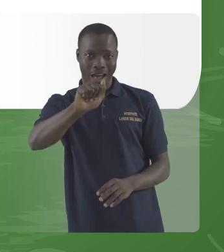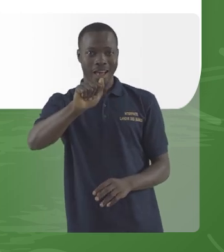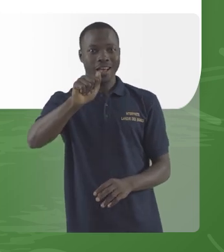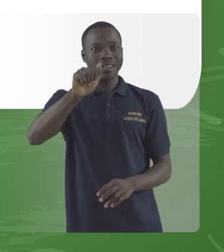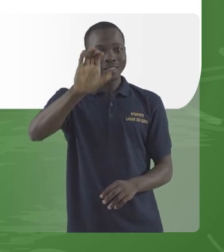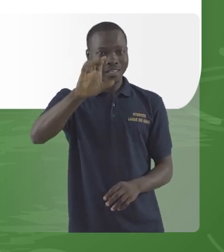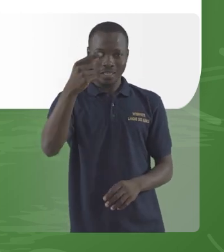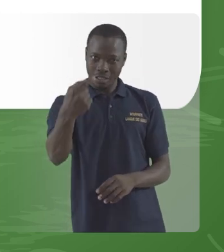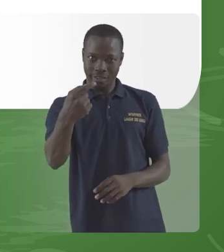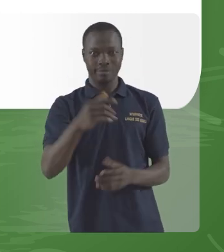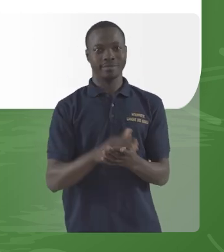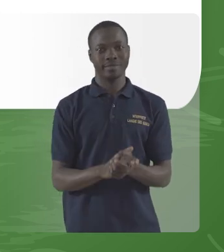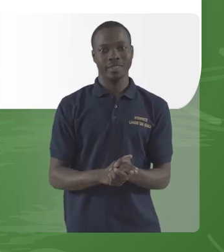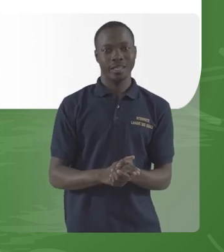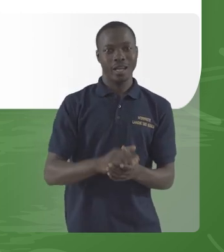ACG,